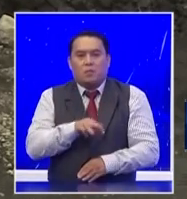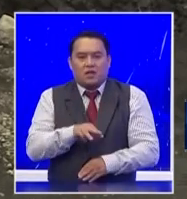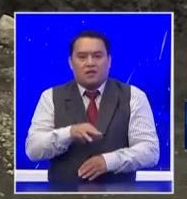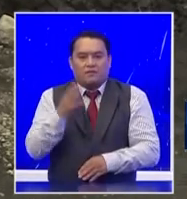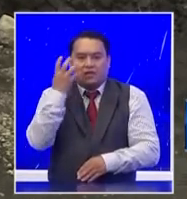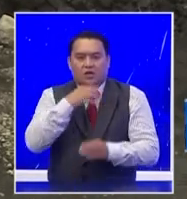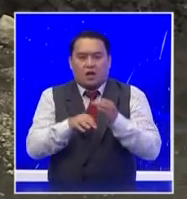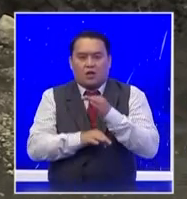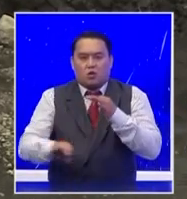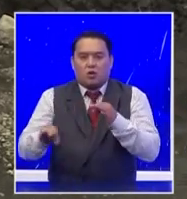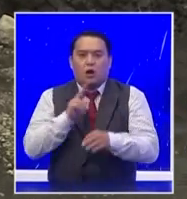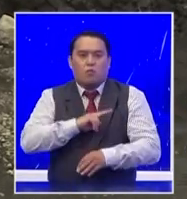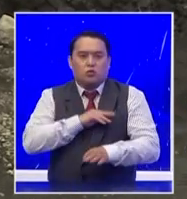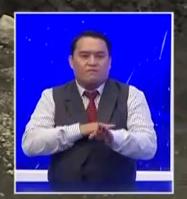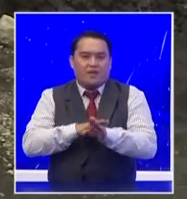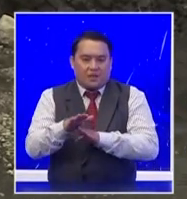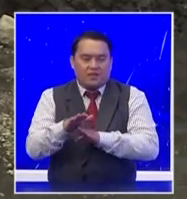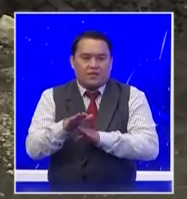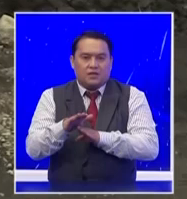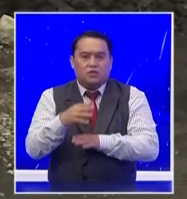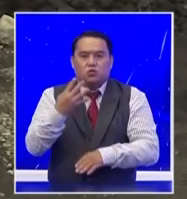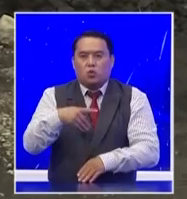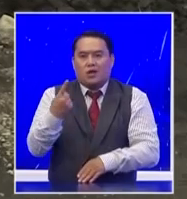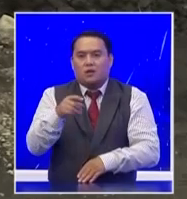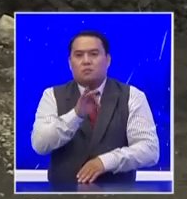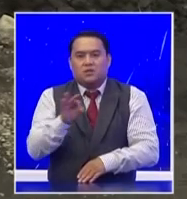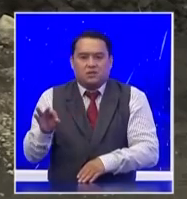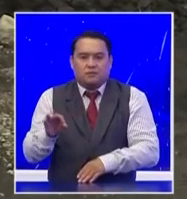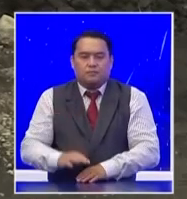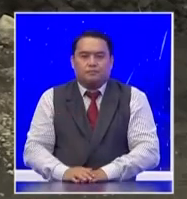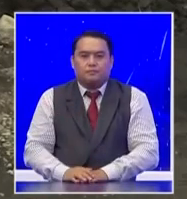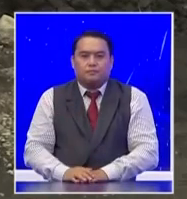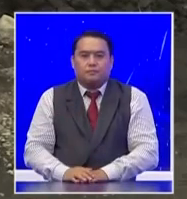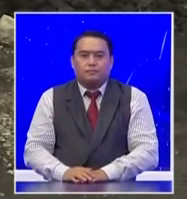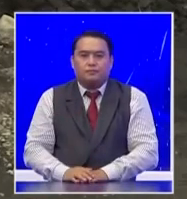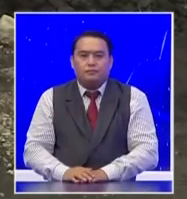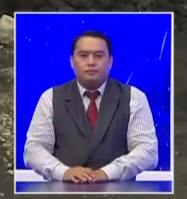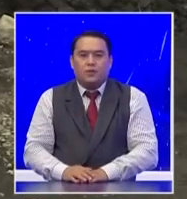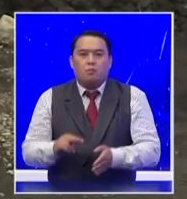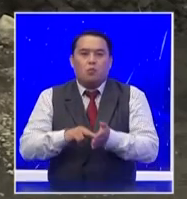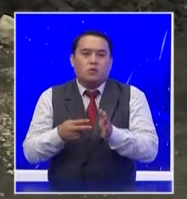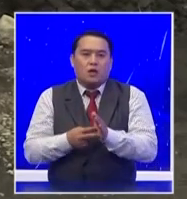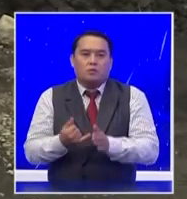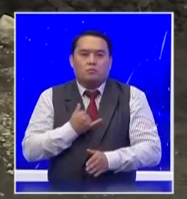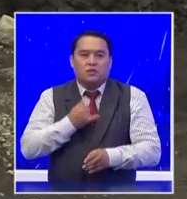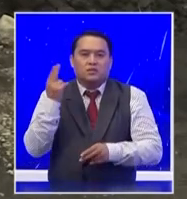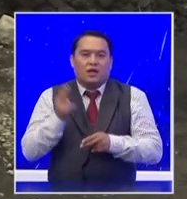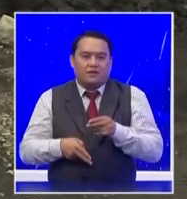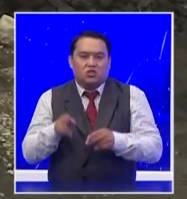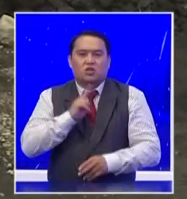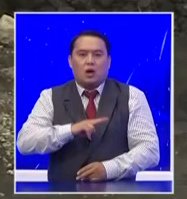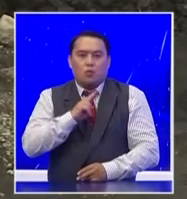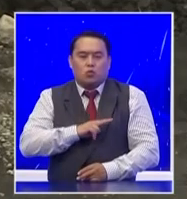сетей. Уже работы выполнены. То есть это составляет 41%. По плану мы должны завершить все